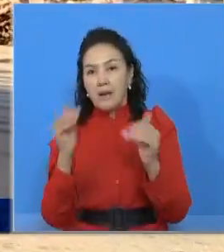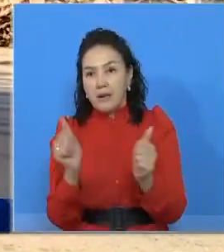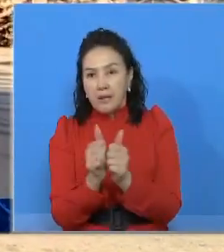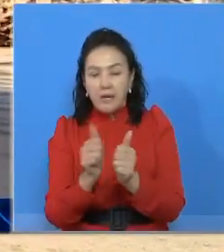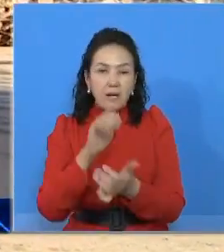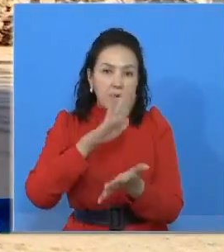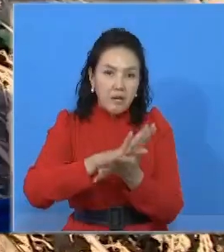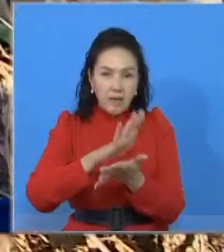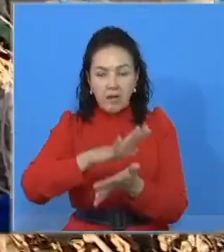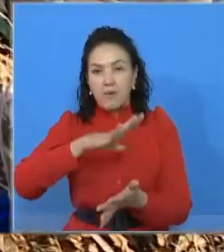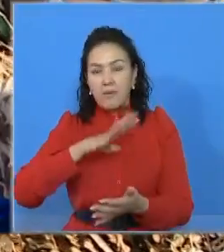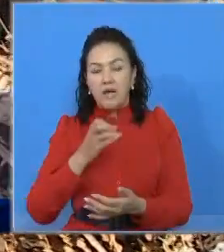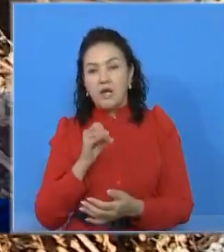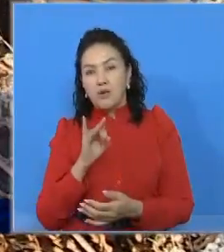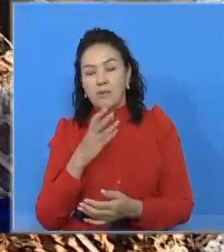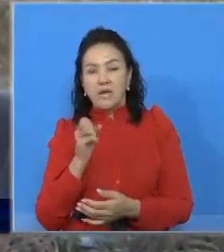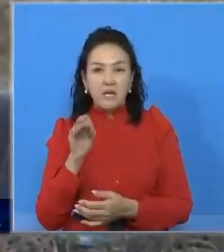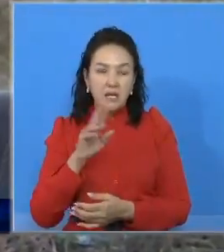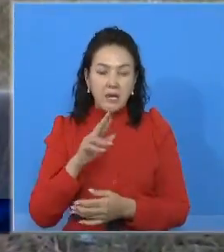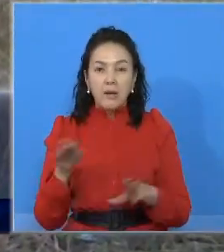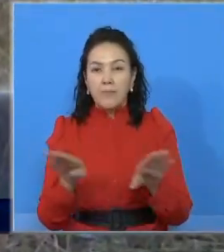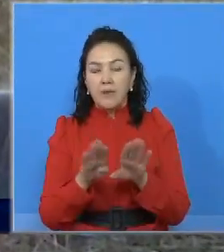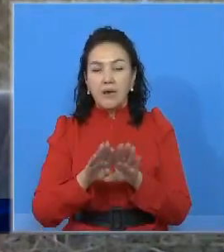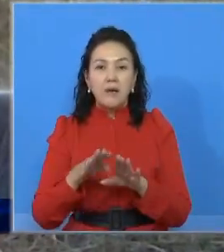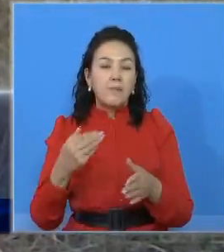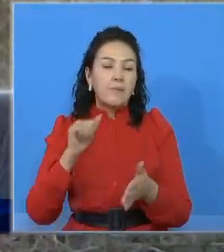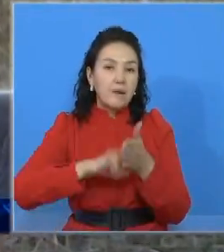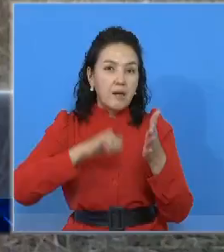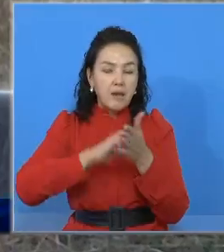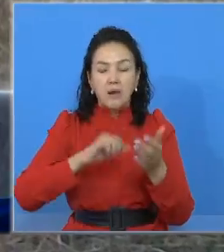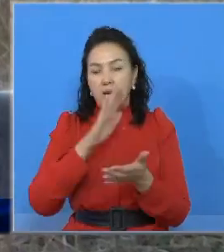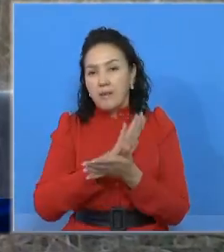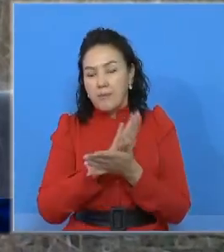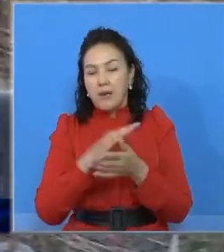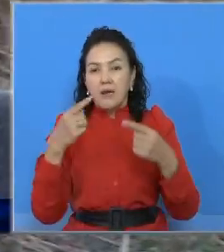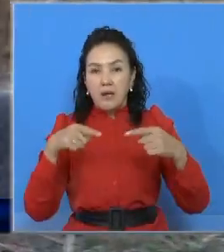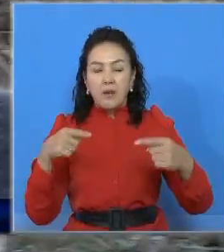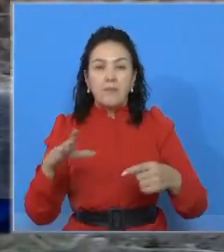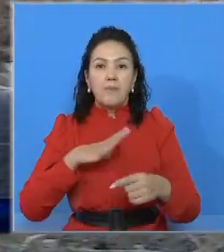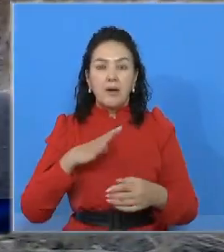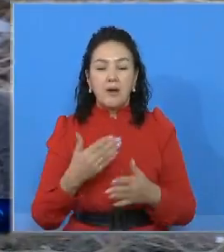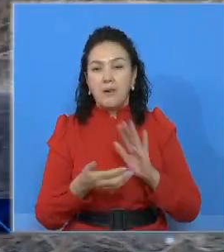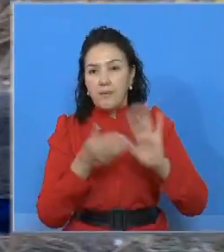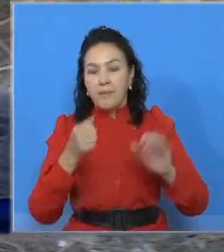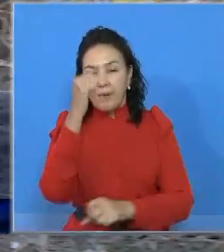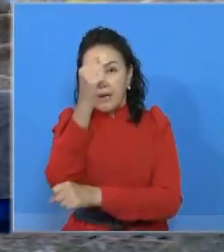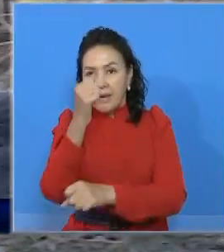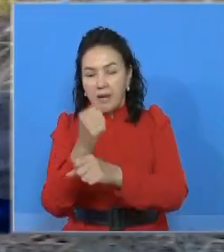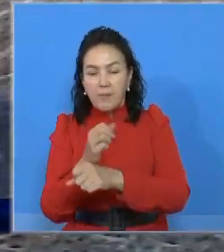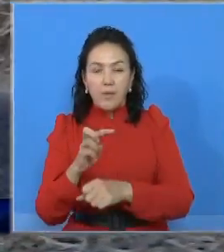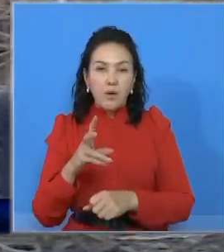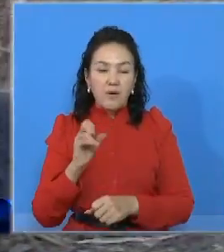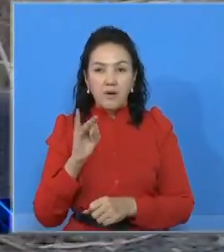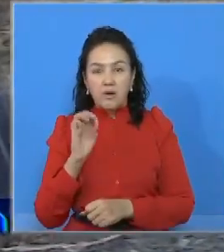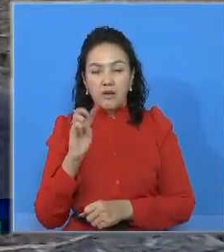была загрязнена, были сделаны предупреждения. Также для выяснения причин скопления мусора по некоторым из них были вызваны сотрудники